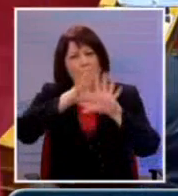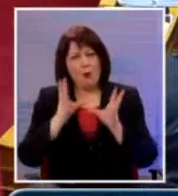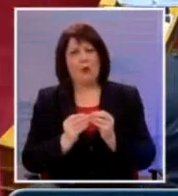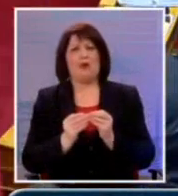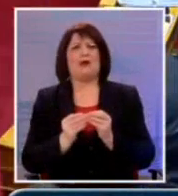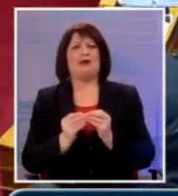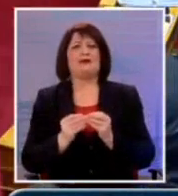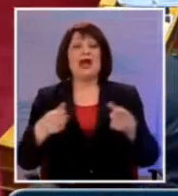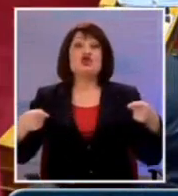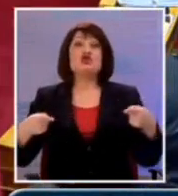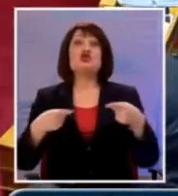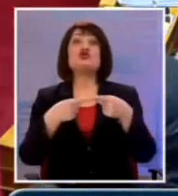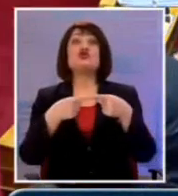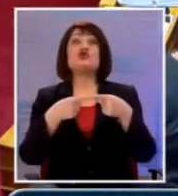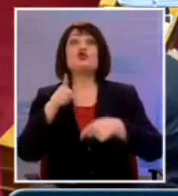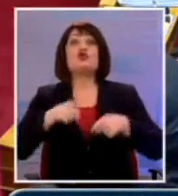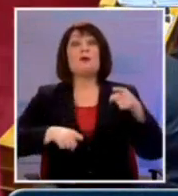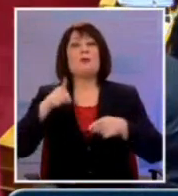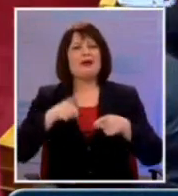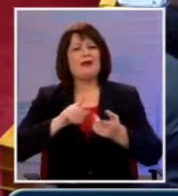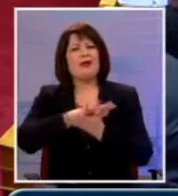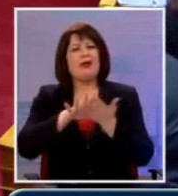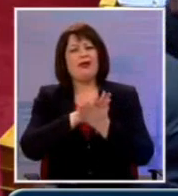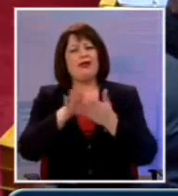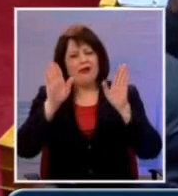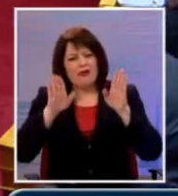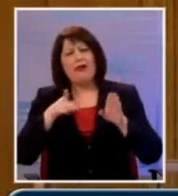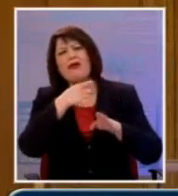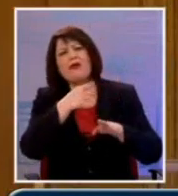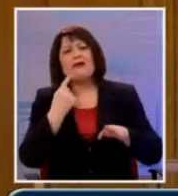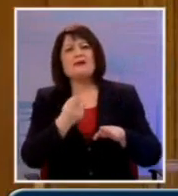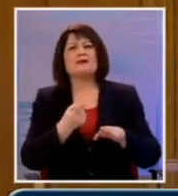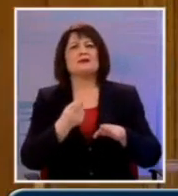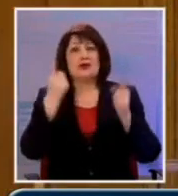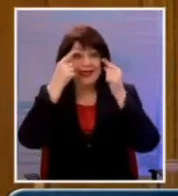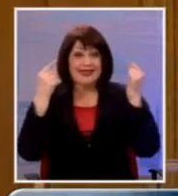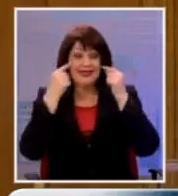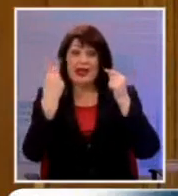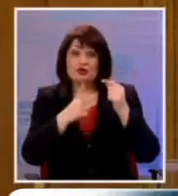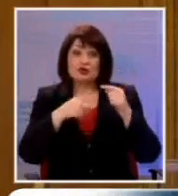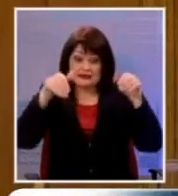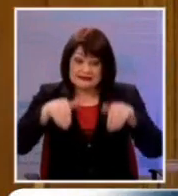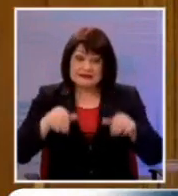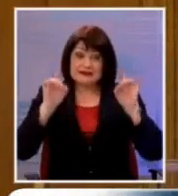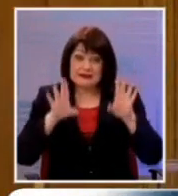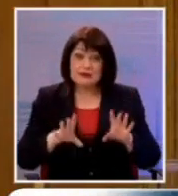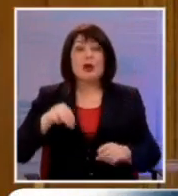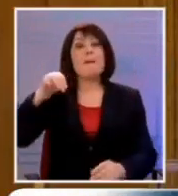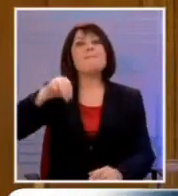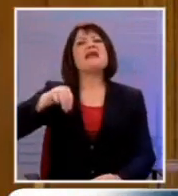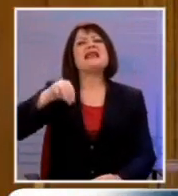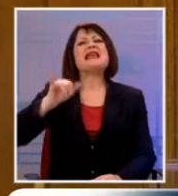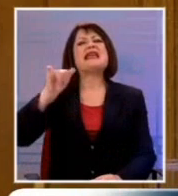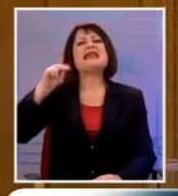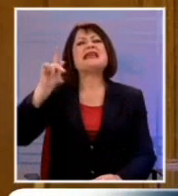το Σούνιο που παγανιστές Ναζί δεν έδειξαν σεβασμό μήτε στους θεούς τους. Τις Μυκήνες όπου αφαίρεσαν